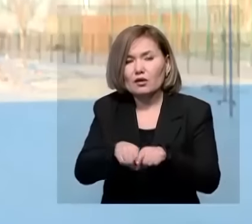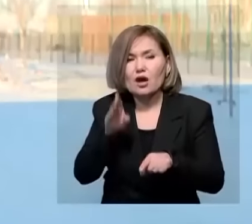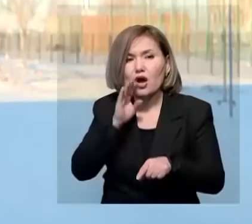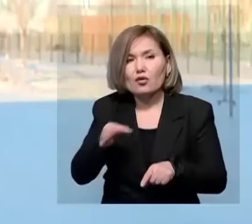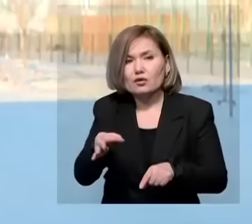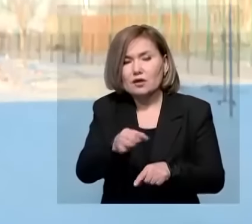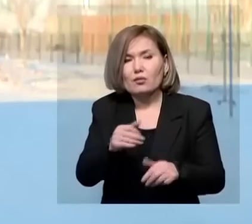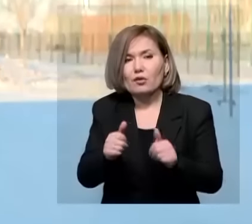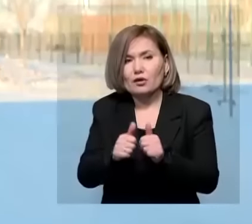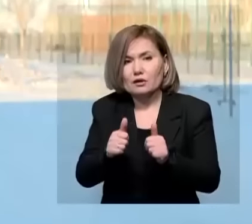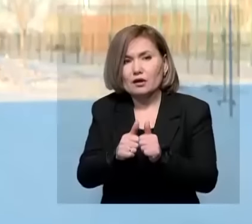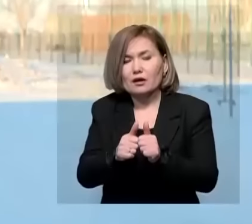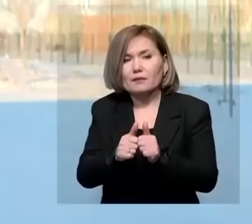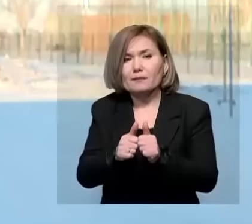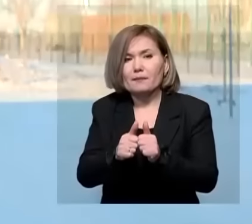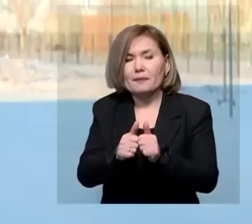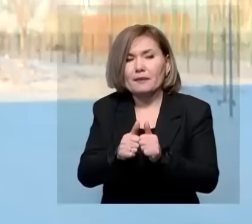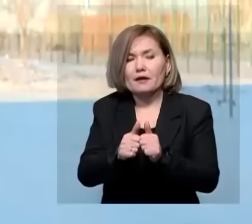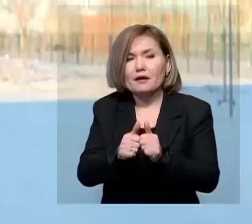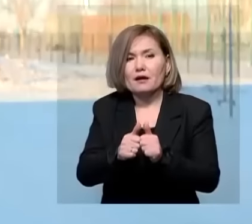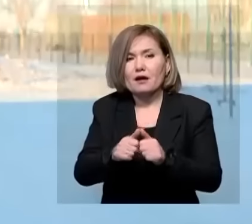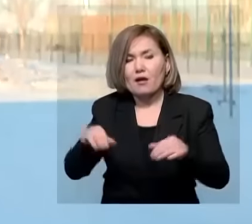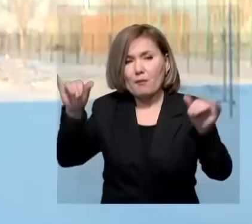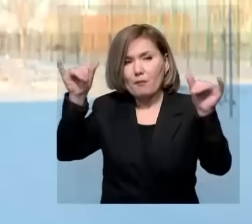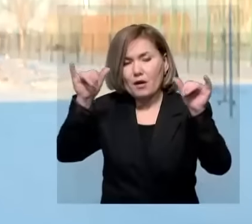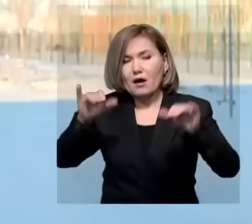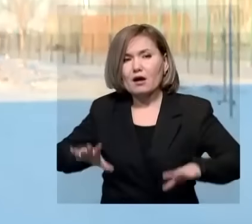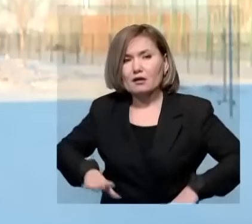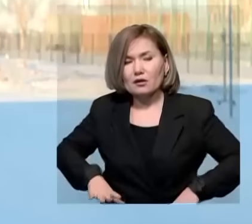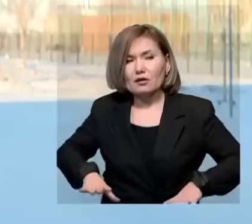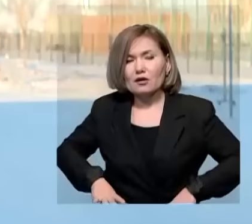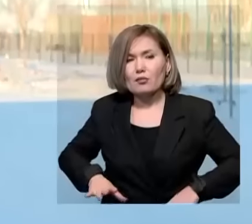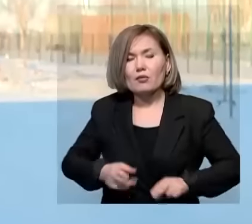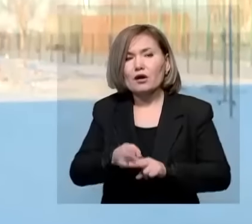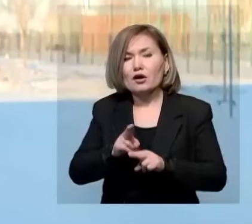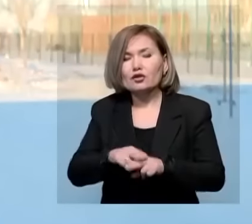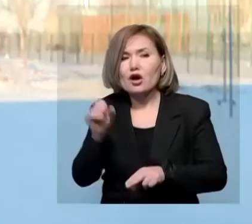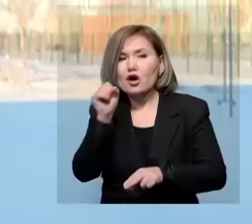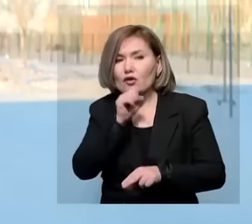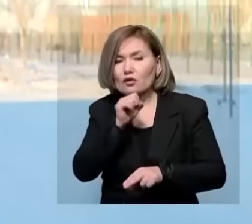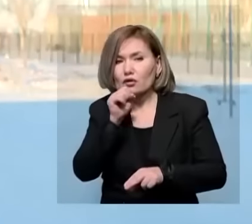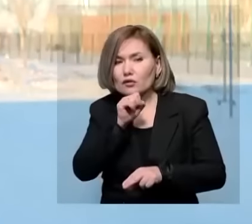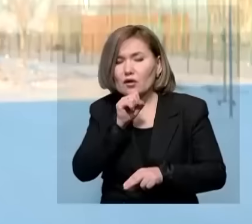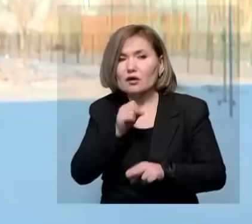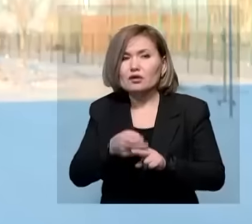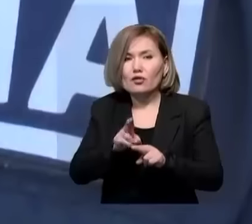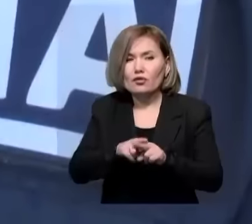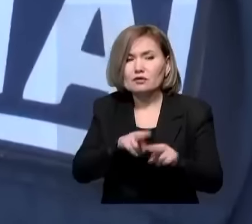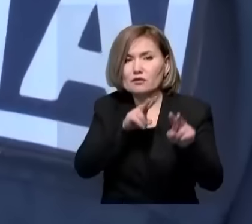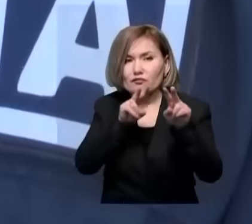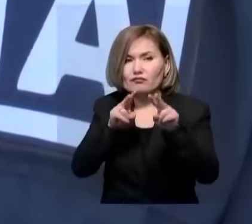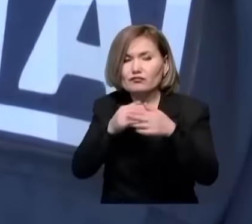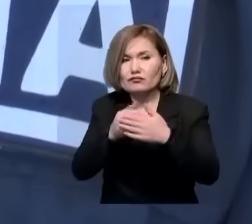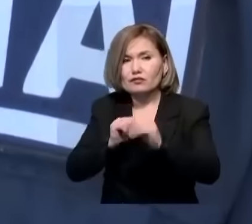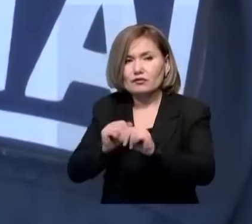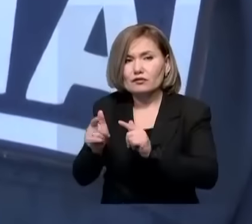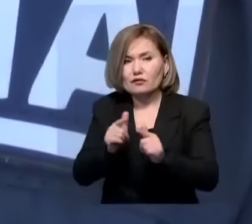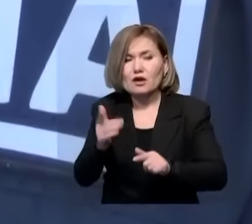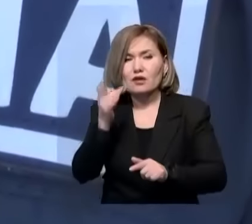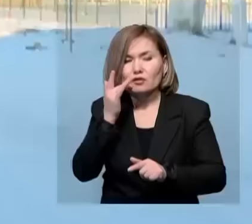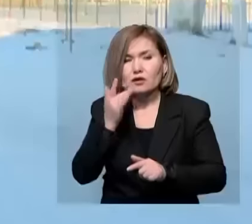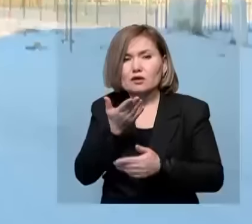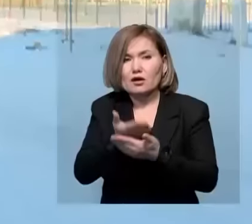өзеннің бойында мал ұрлығының алдын алу, балық, құс аулау фактілерінің алдын алу барысында